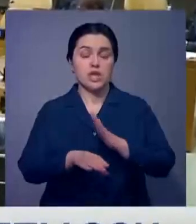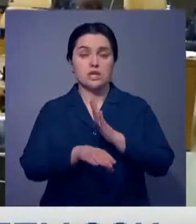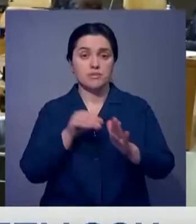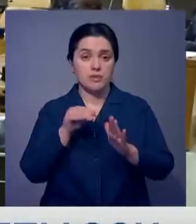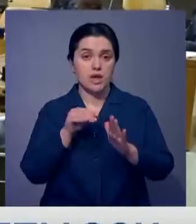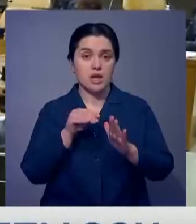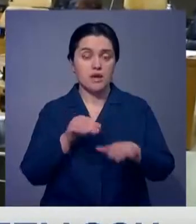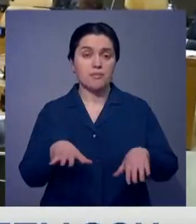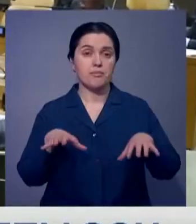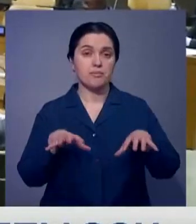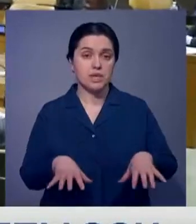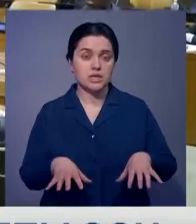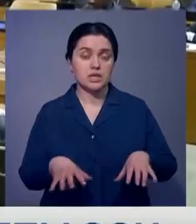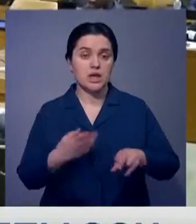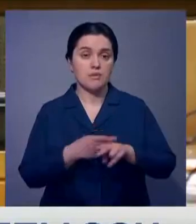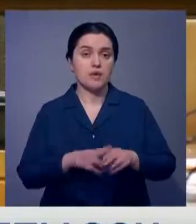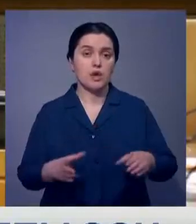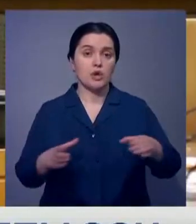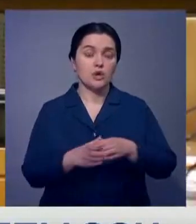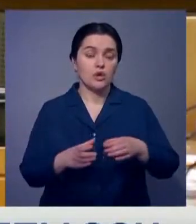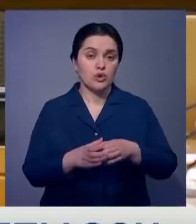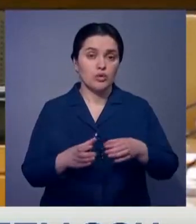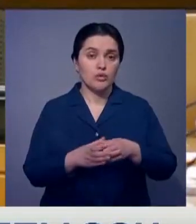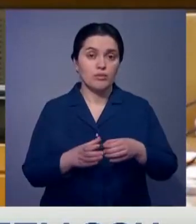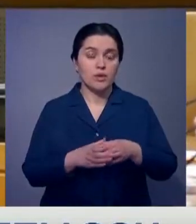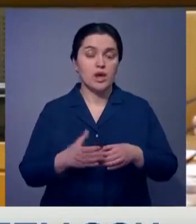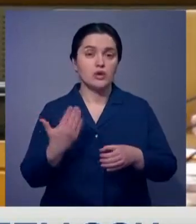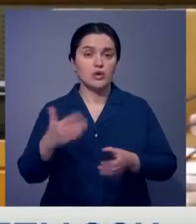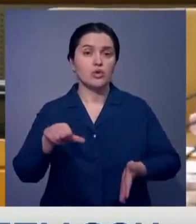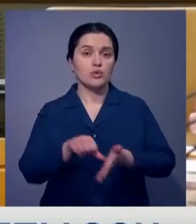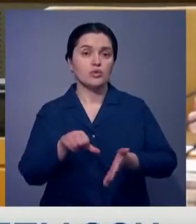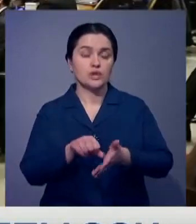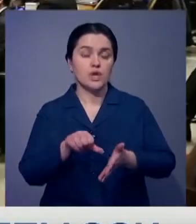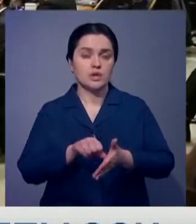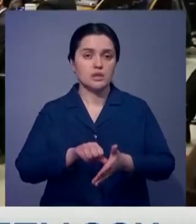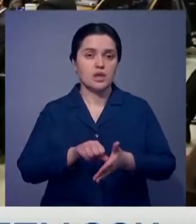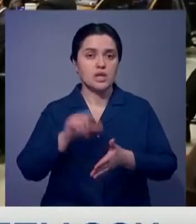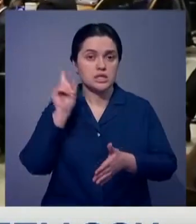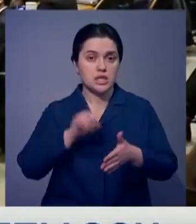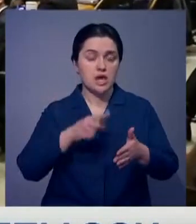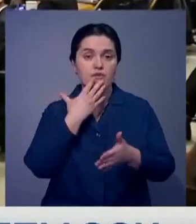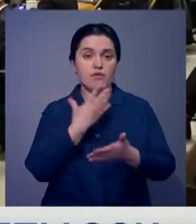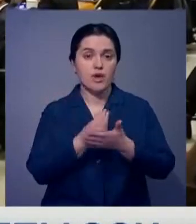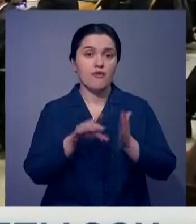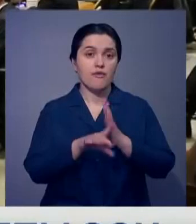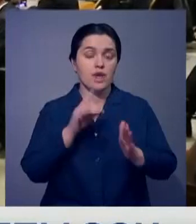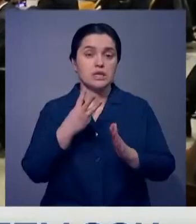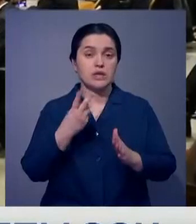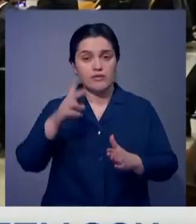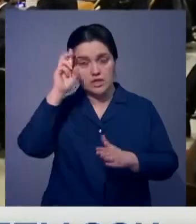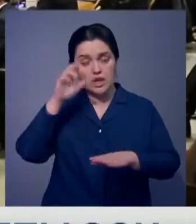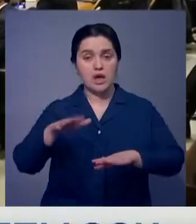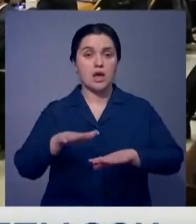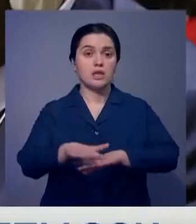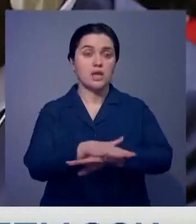страны председателем в этой глобальной группе развивающихся стран, ее участники не сомневались в своем выборе. 32 страны с населением более